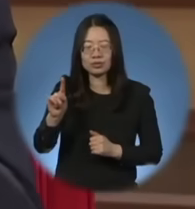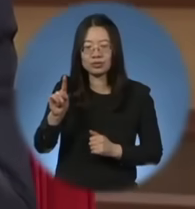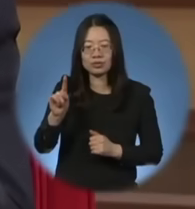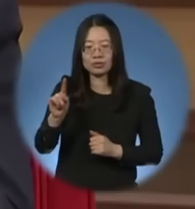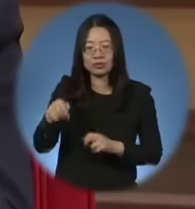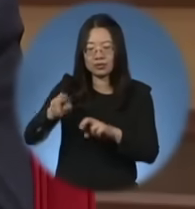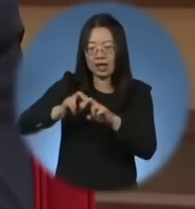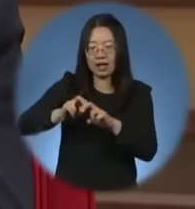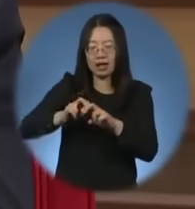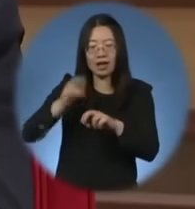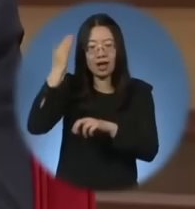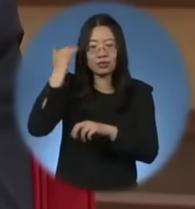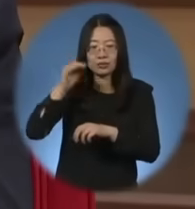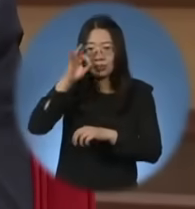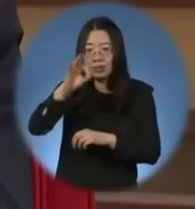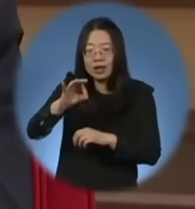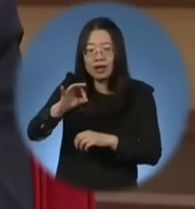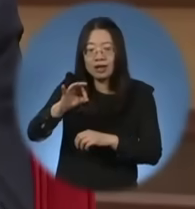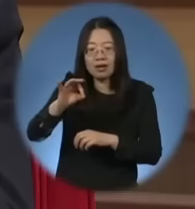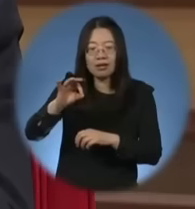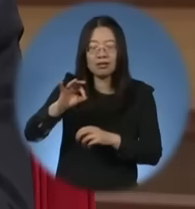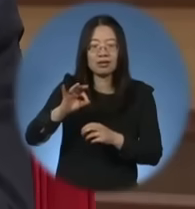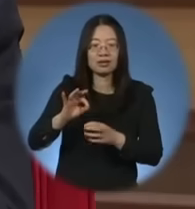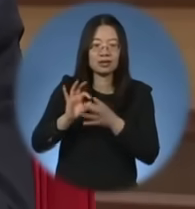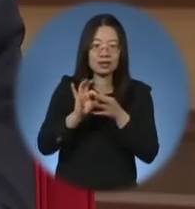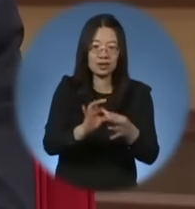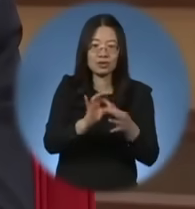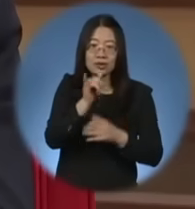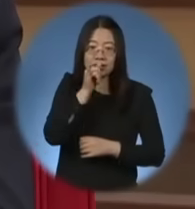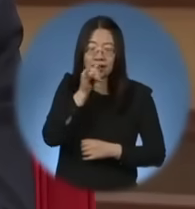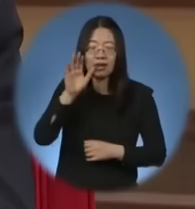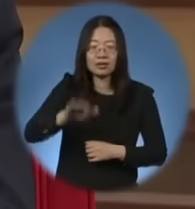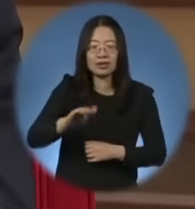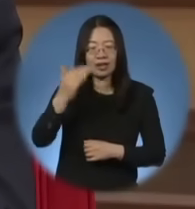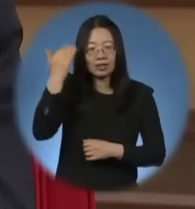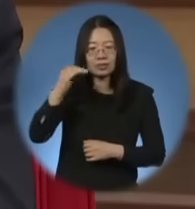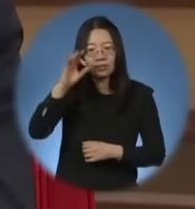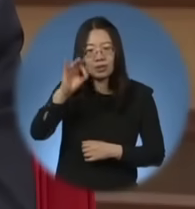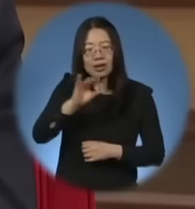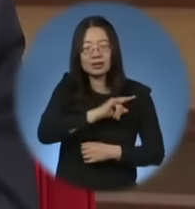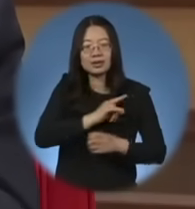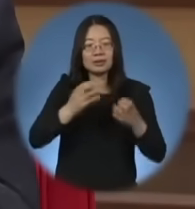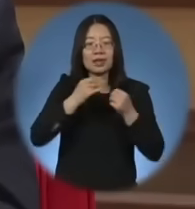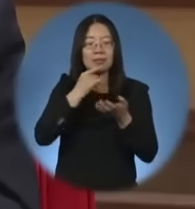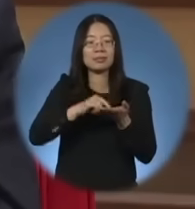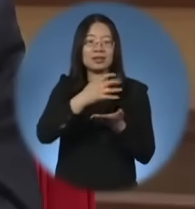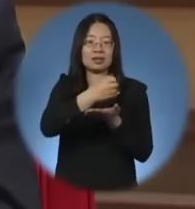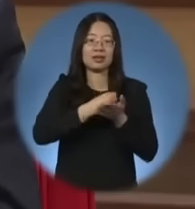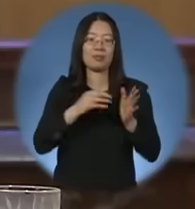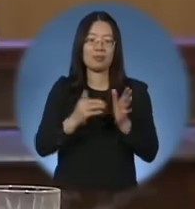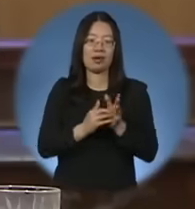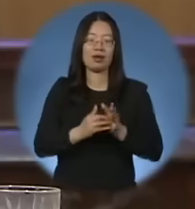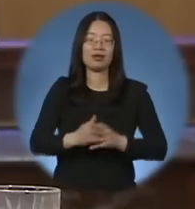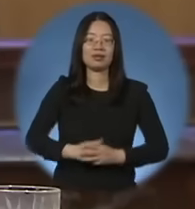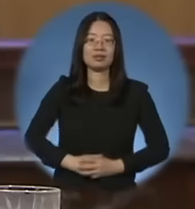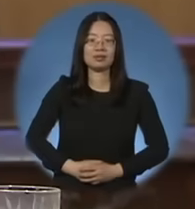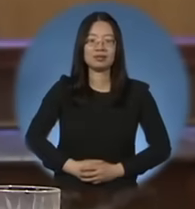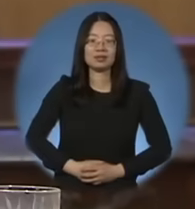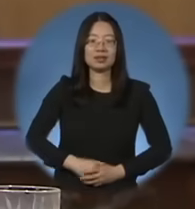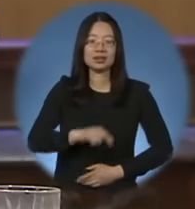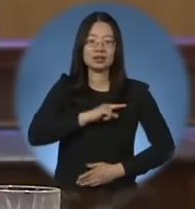예 한국은요 유지 유지됐고 근데 한국은 제일 많은 피해 봤잖아요